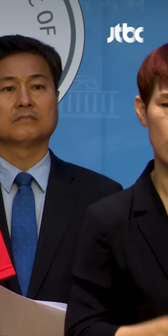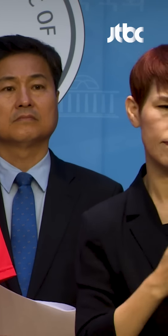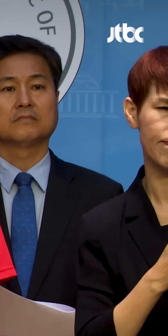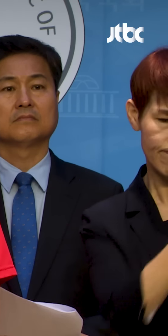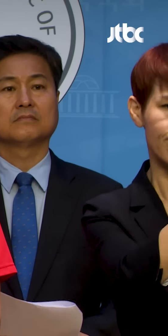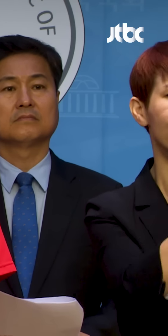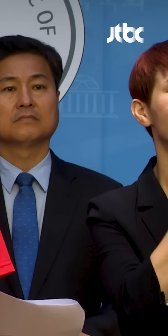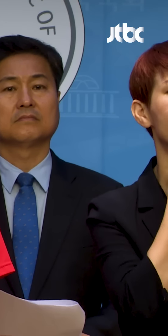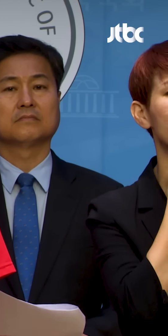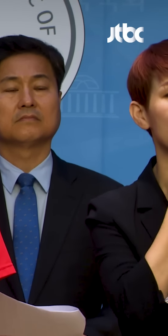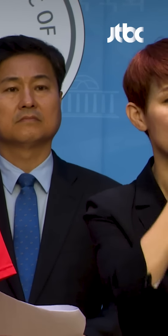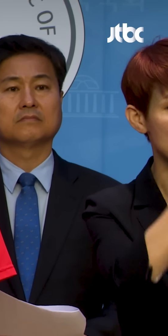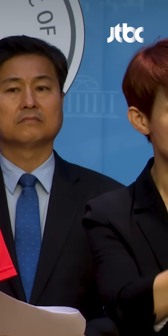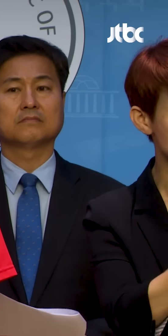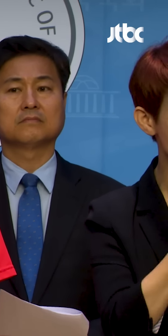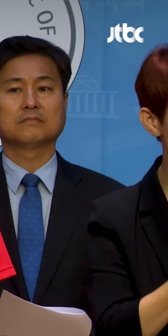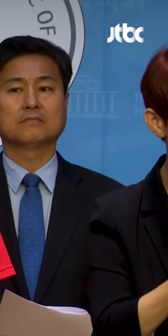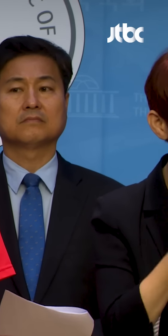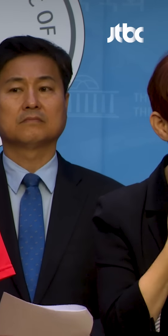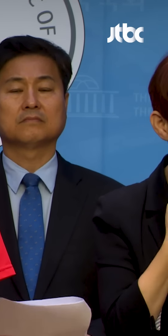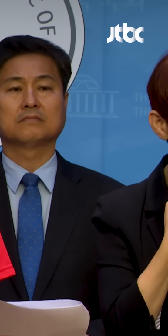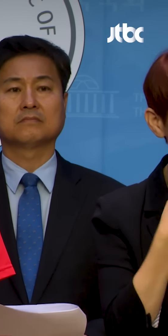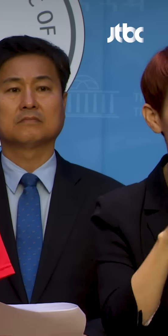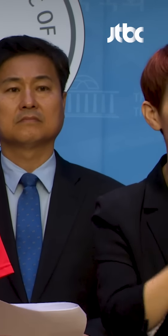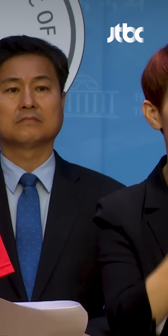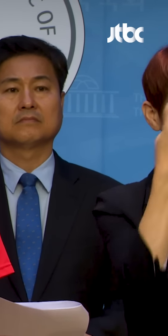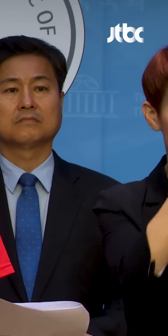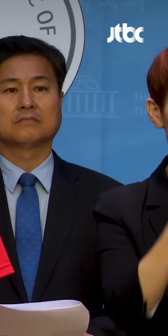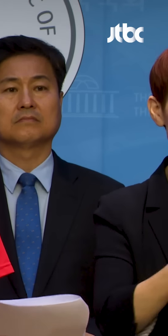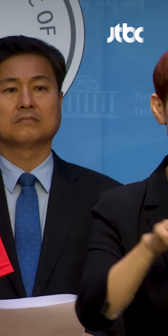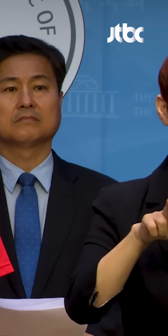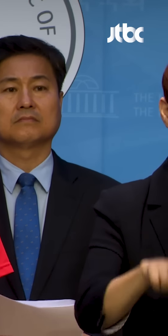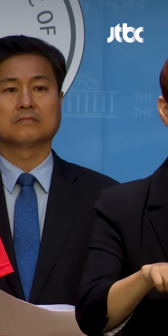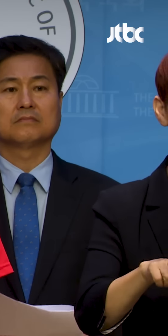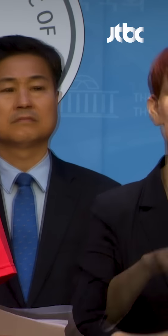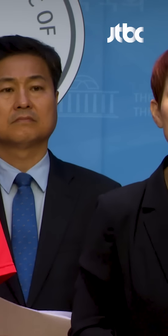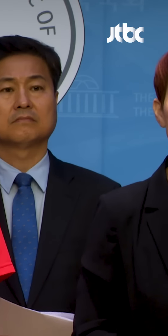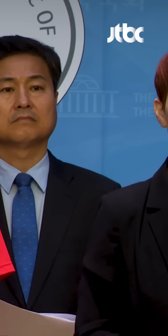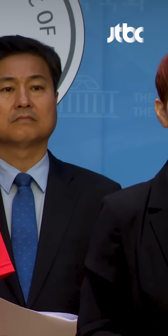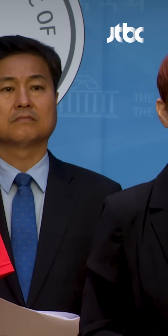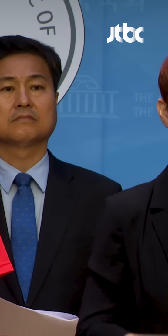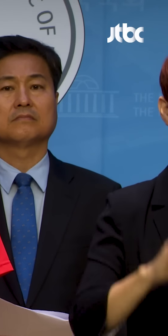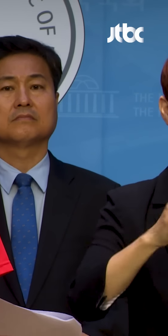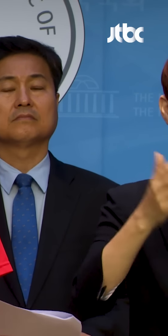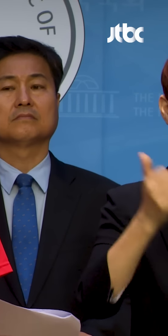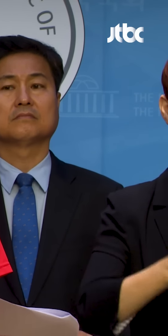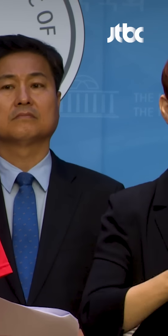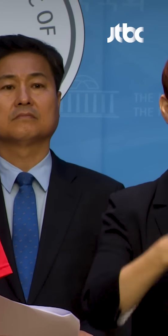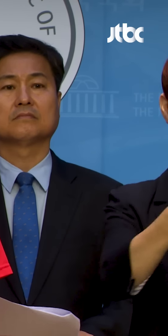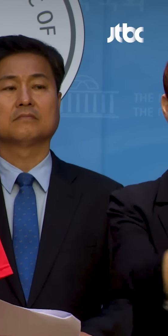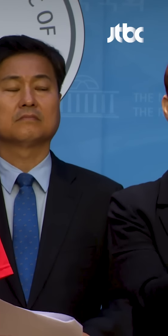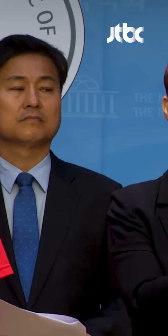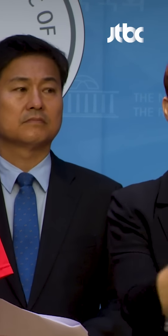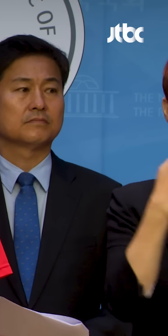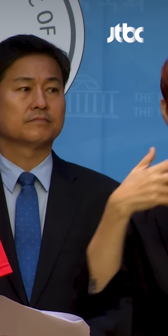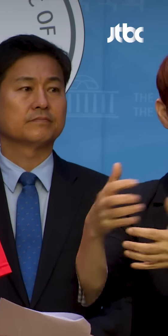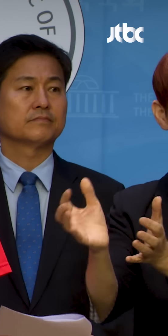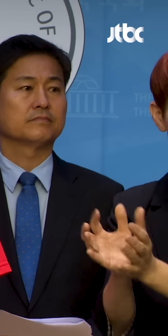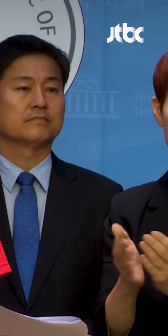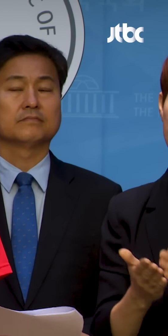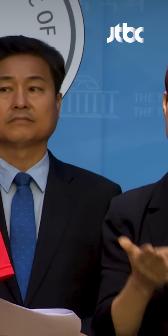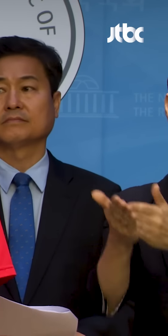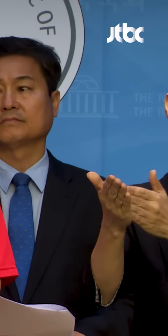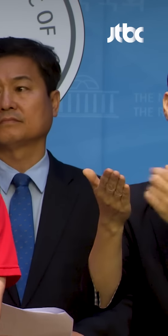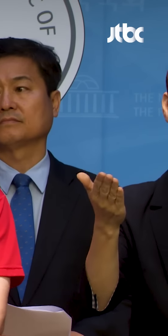촉구합니다. 죄 지은 게 없다면 특검법 당장 수용하십시오. 국회 제1당인 더불어민주당에